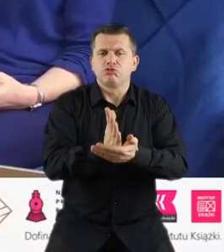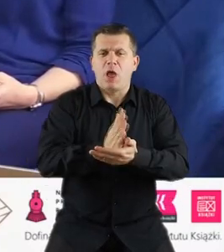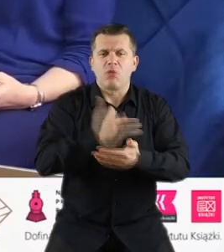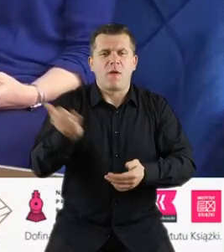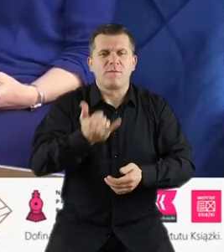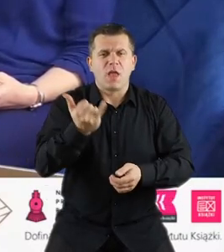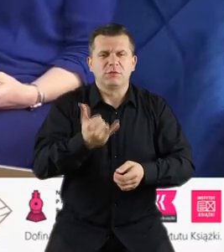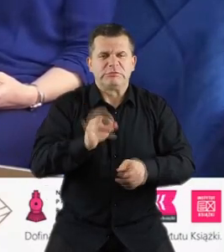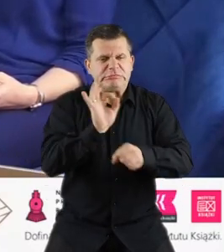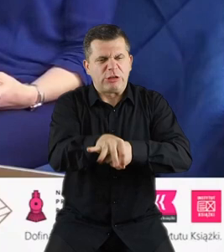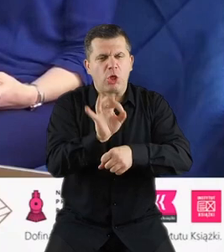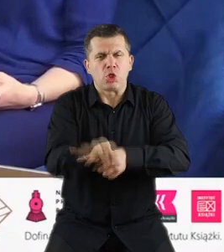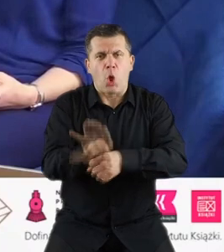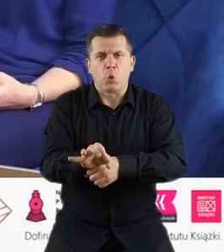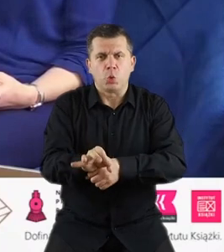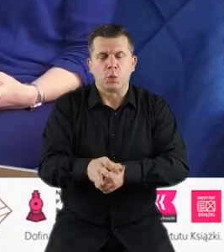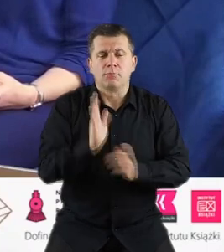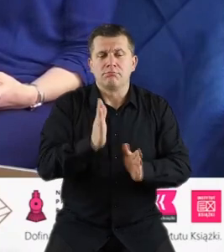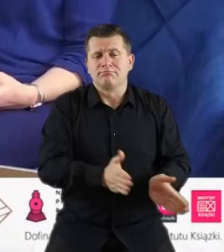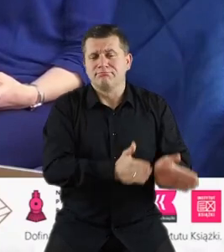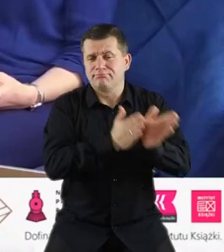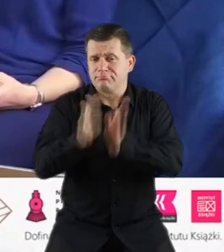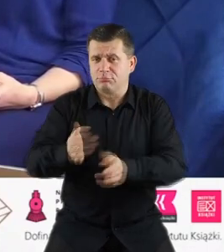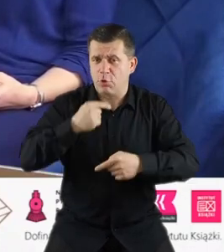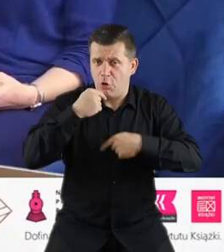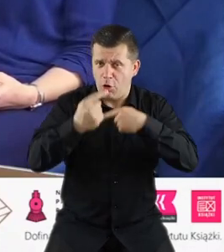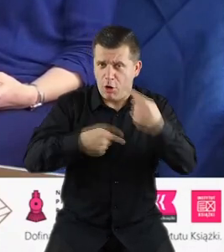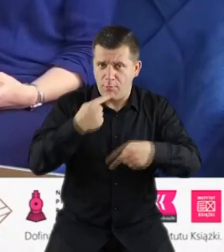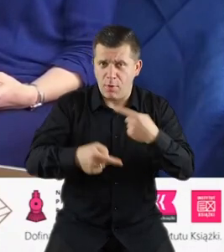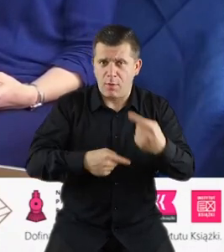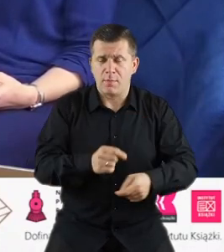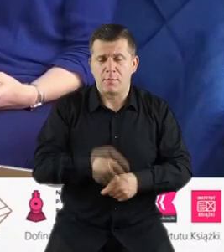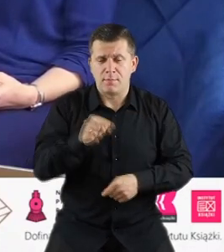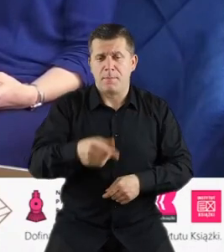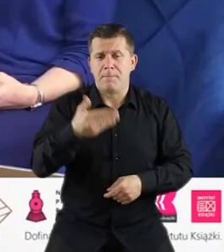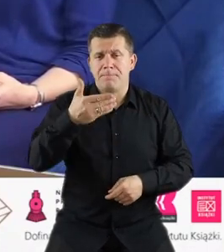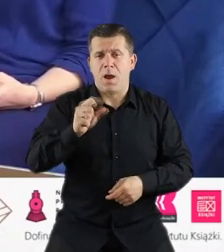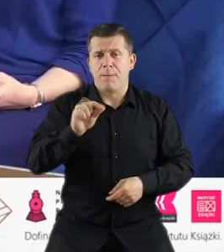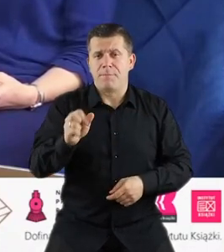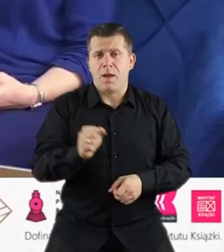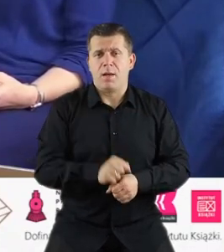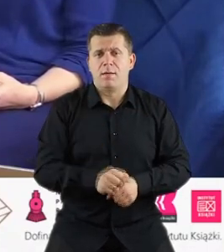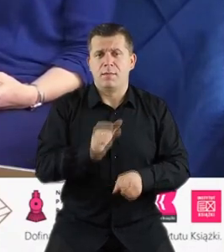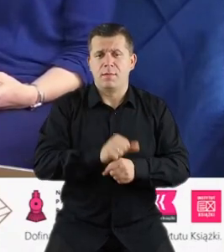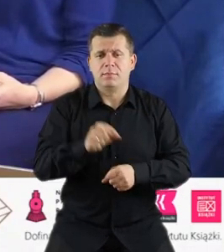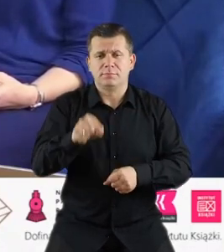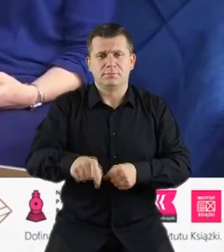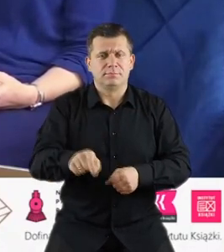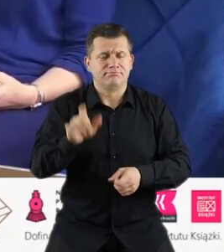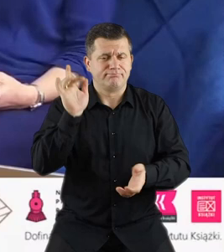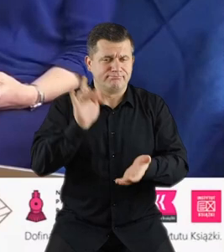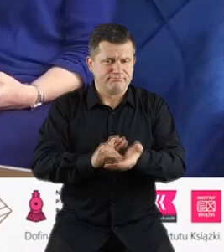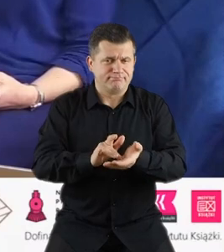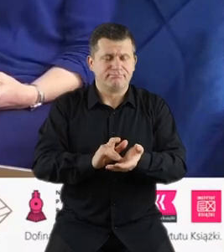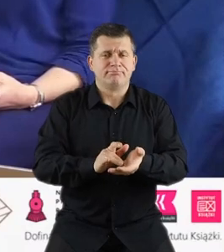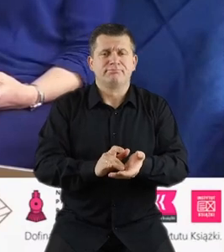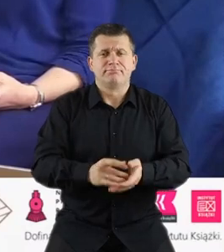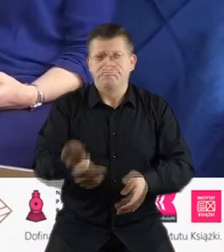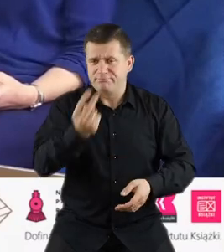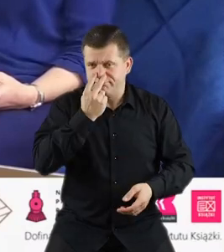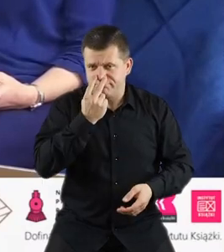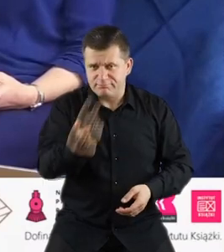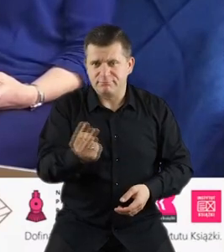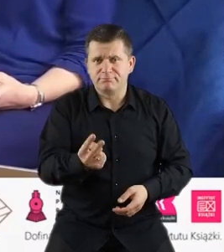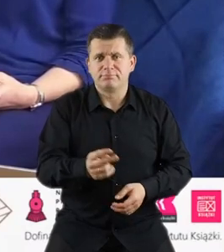średniowiecznych narzędzi tortur. Po czym w kolejnym opowiadaniu zatytułowanym właśnie Mapa jesteśmy właśnie w Heidelbergu, gdzie